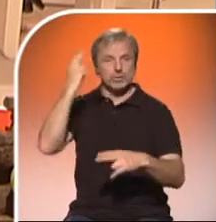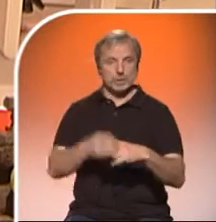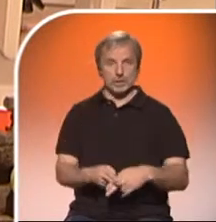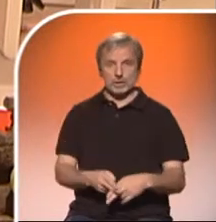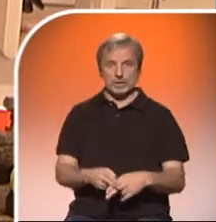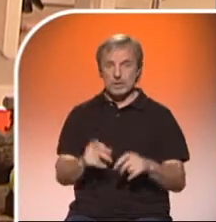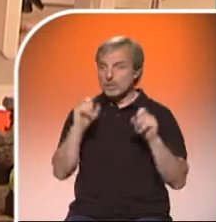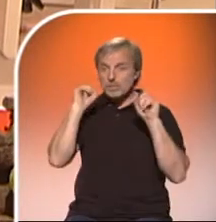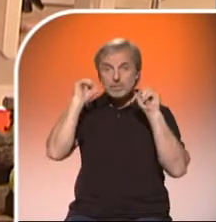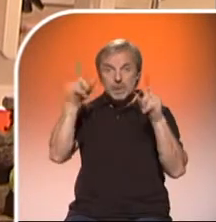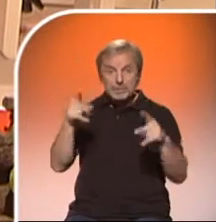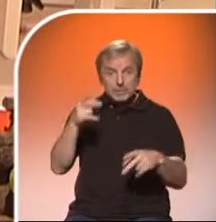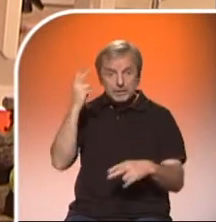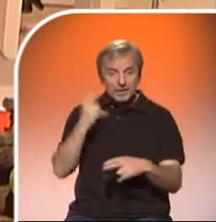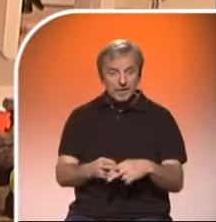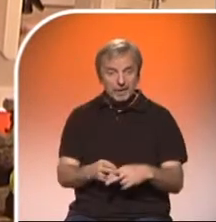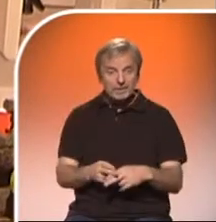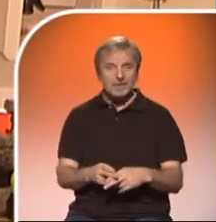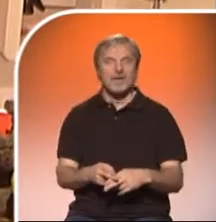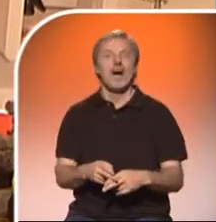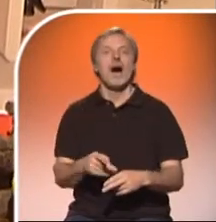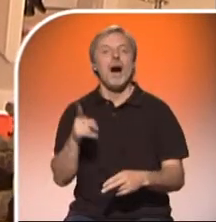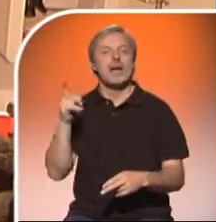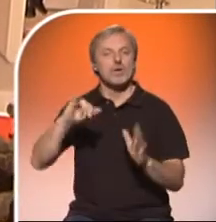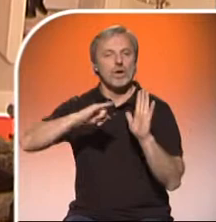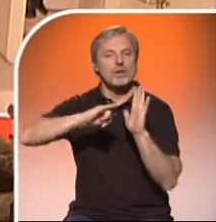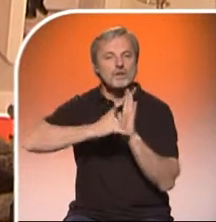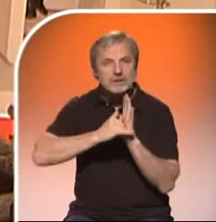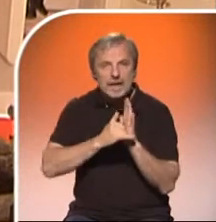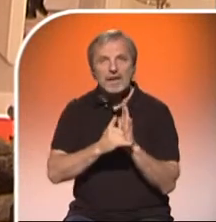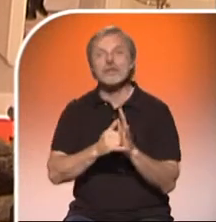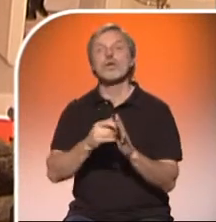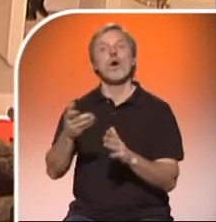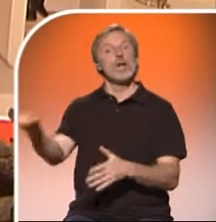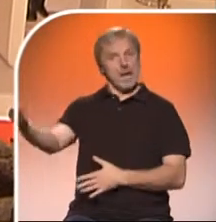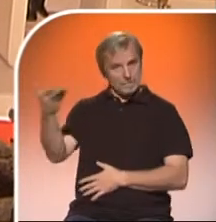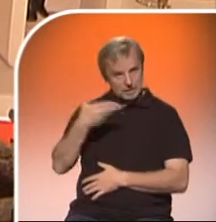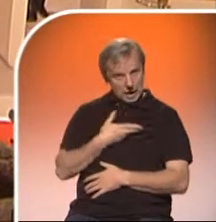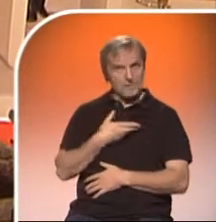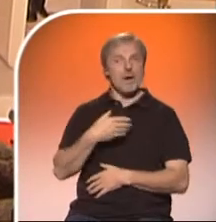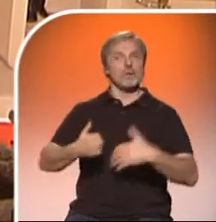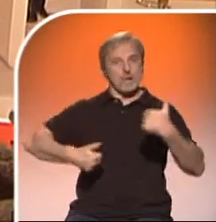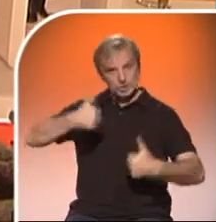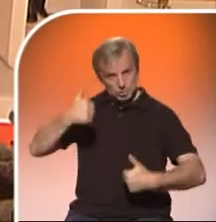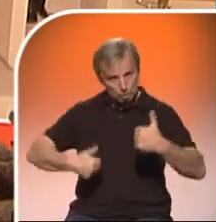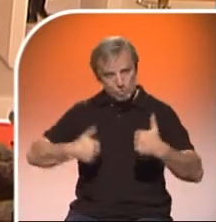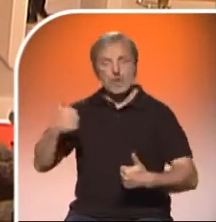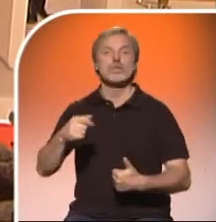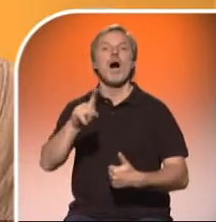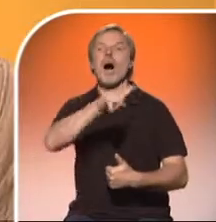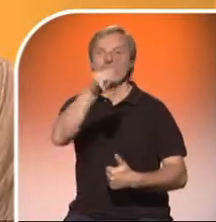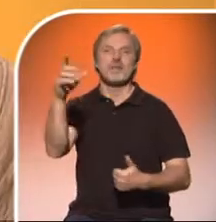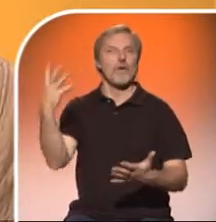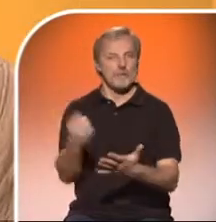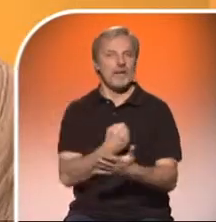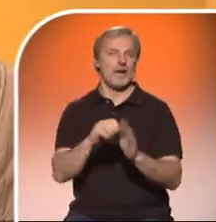To už je konec dneska, ale neprozradíme, že si je odnesou dneska některé naše divačky nebo diváci, protože Petr nám je nechává do soutěže. Necháváme tady a